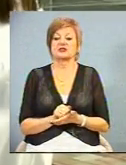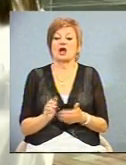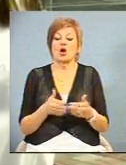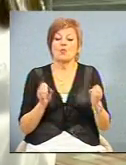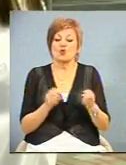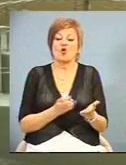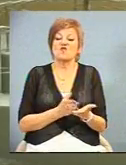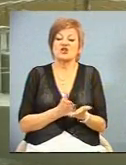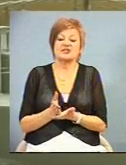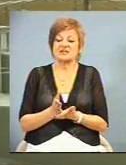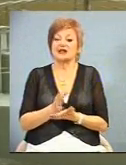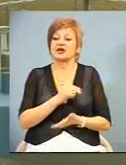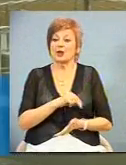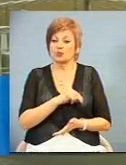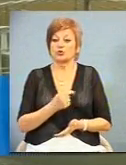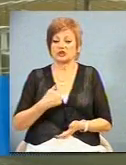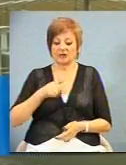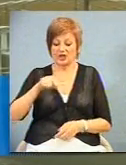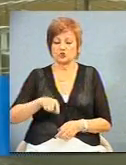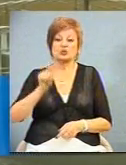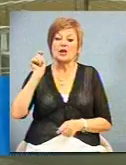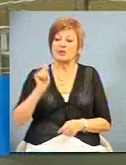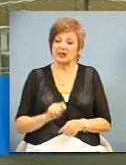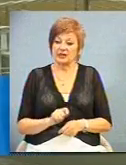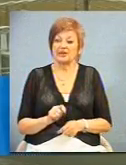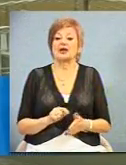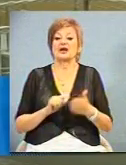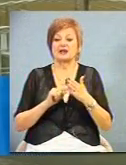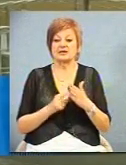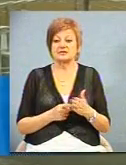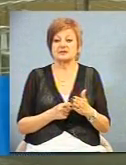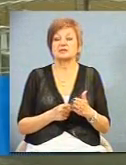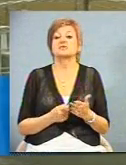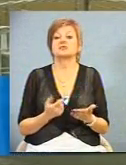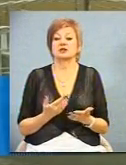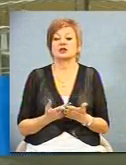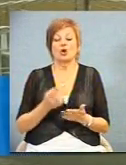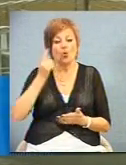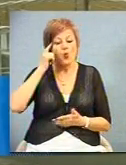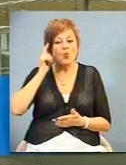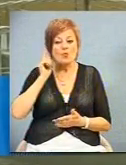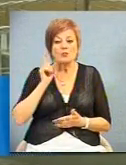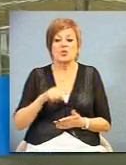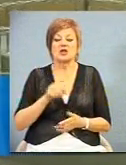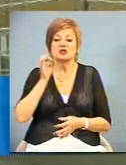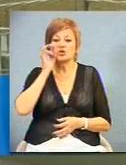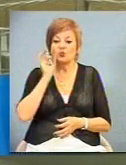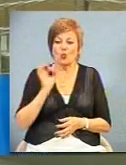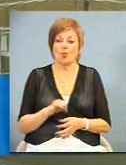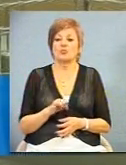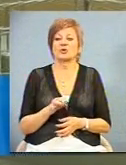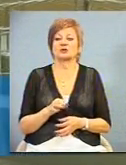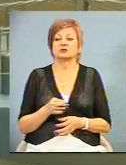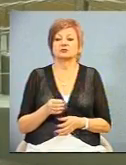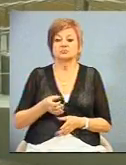профорієнтаційною роботою. Я сюди приїхав з целью взяти собі інструменти, умения и навыки для того, чтобы